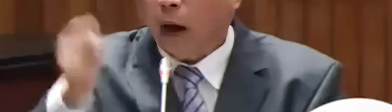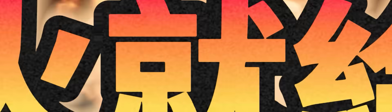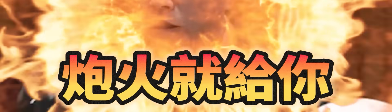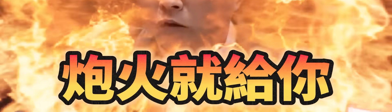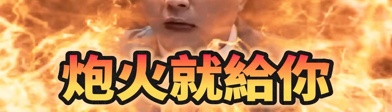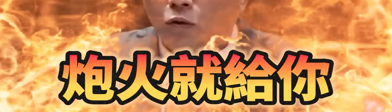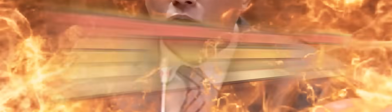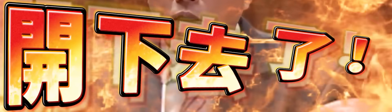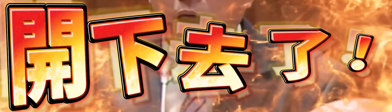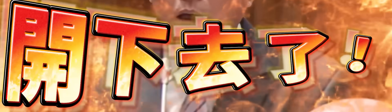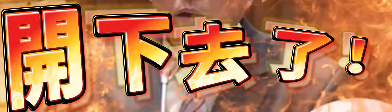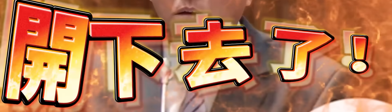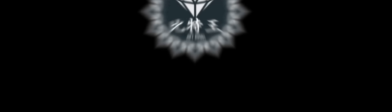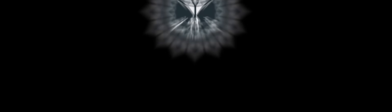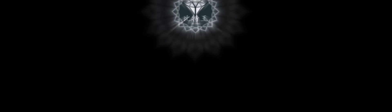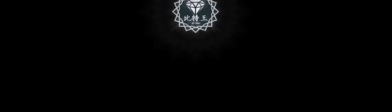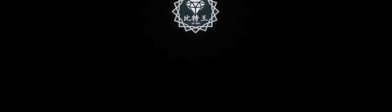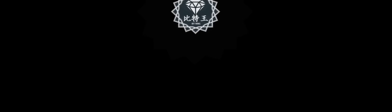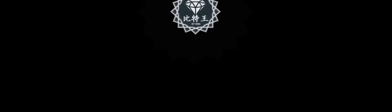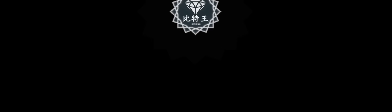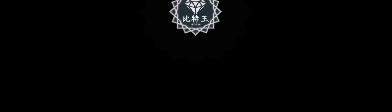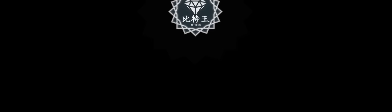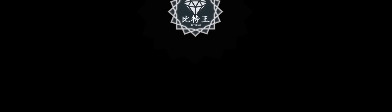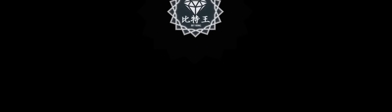讲我后悔了，把你开了。